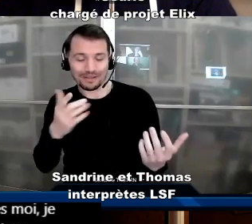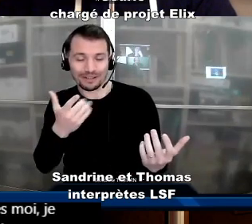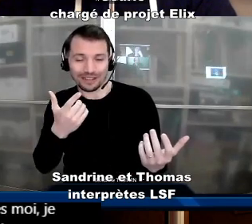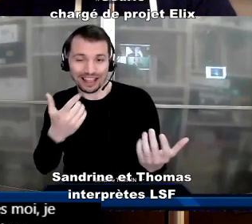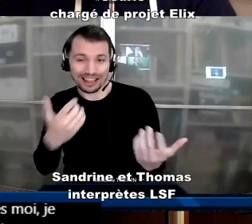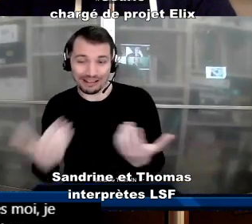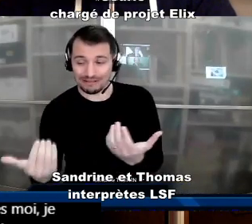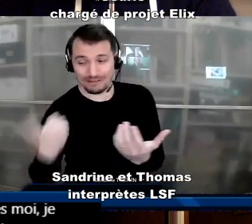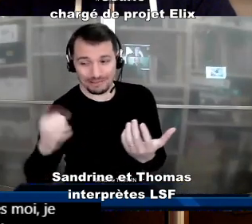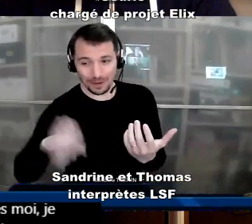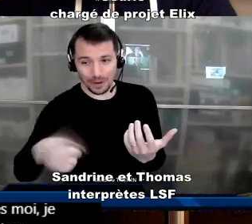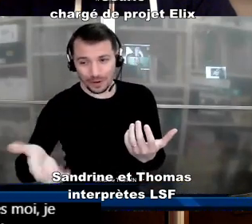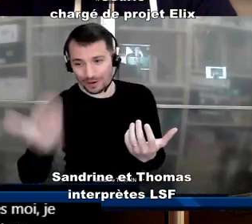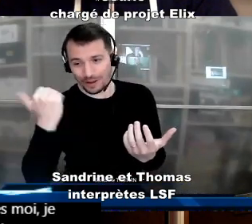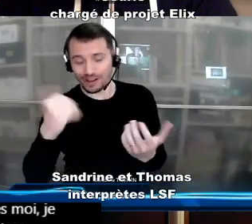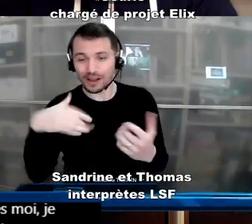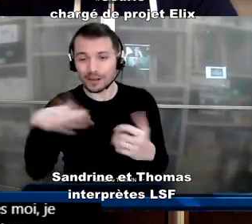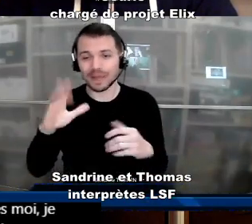sur Elix,